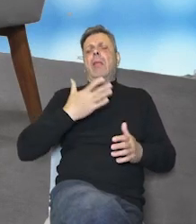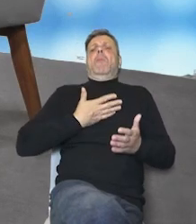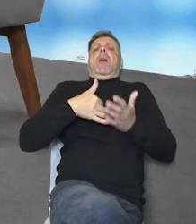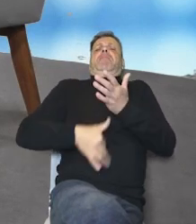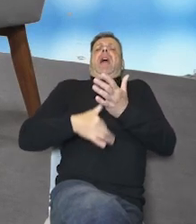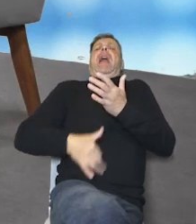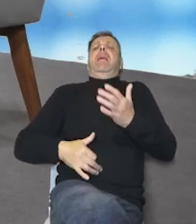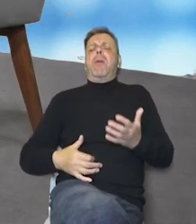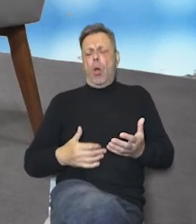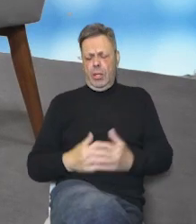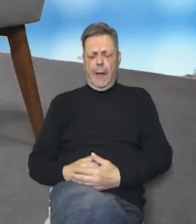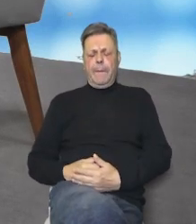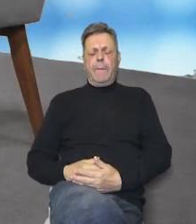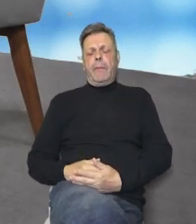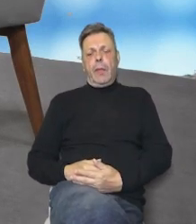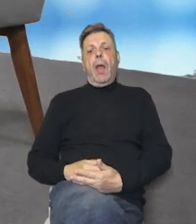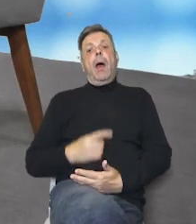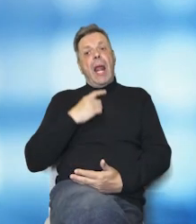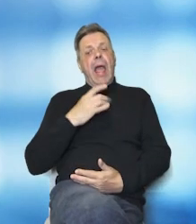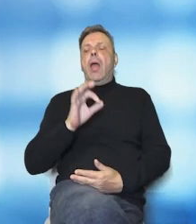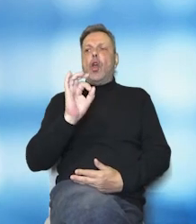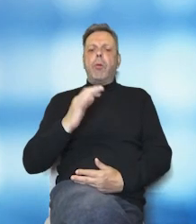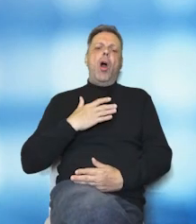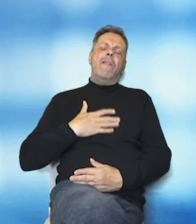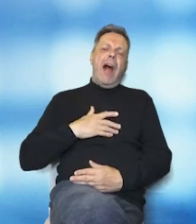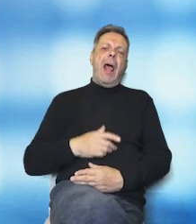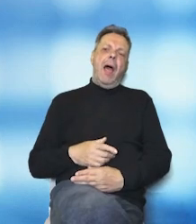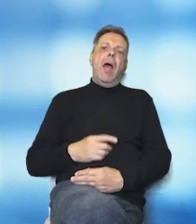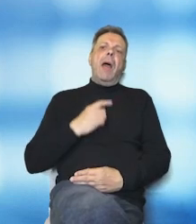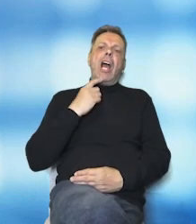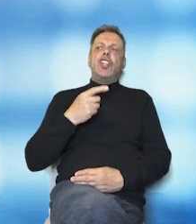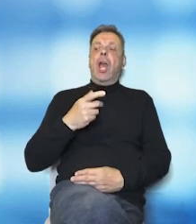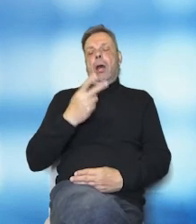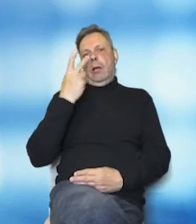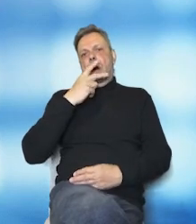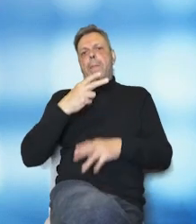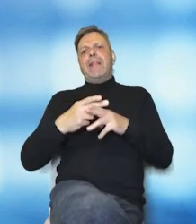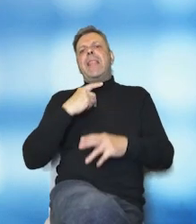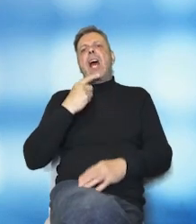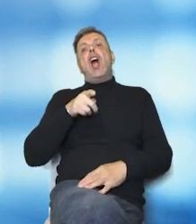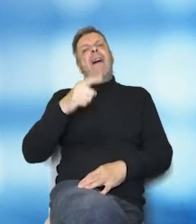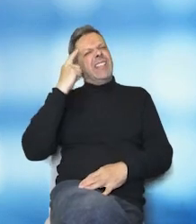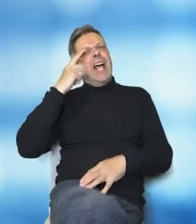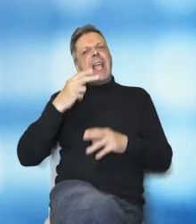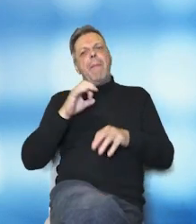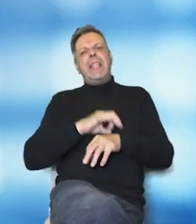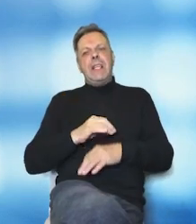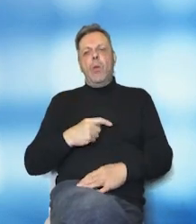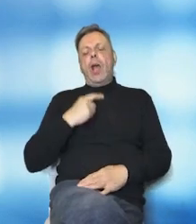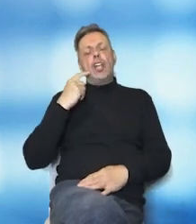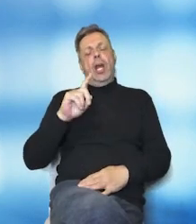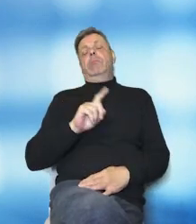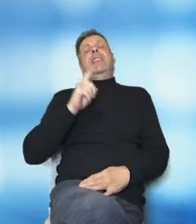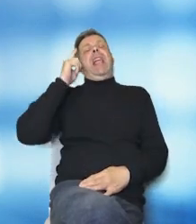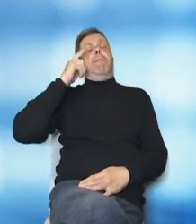zove, ali ne treba mi ništa, vi ste mi dobro napravili, ipak vi znate medicinu. A ja kaže ne da znam, nego sam naučila, mislim znam, ne